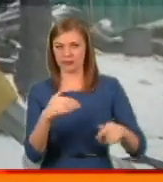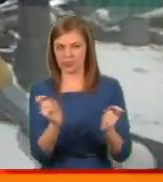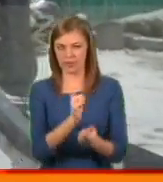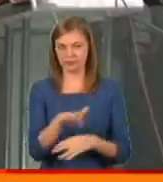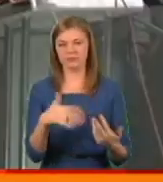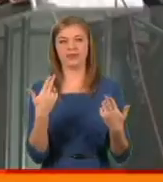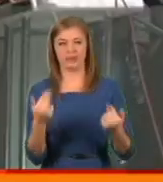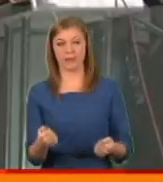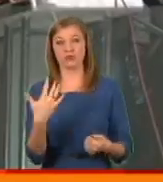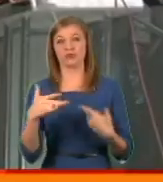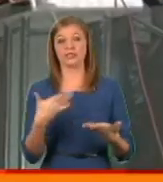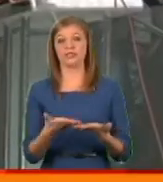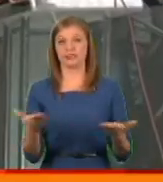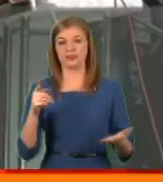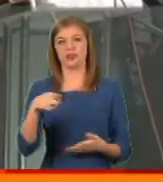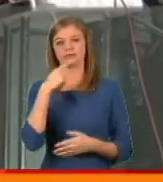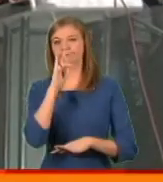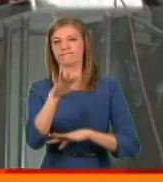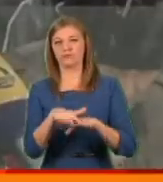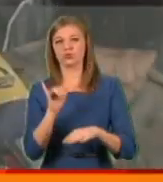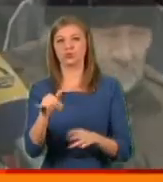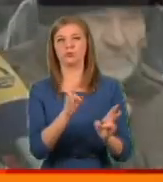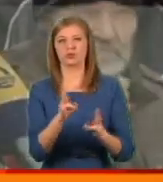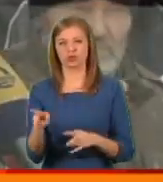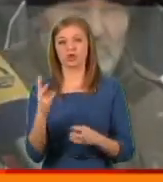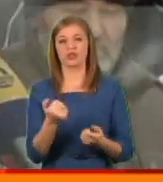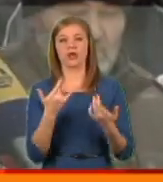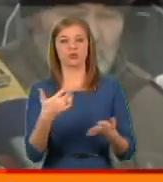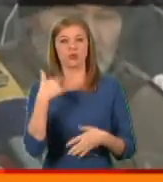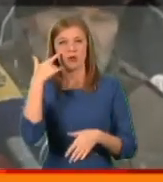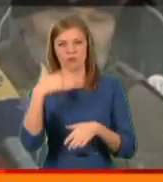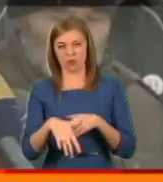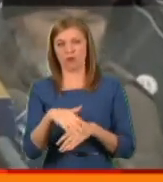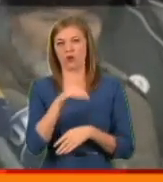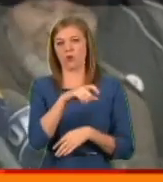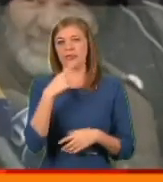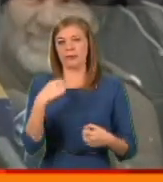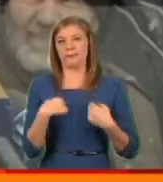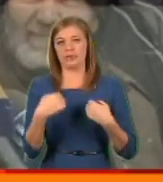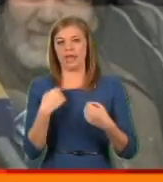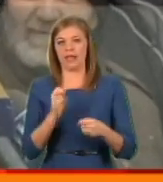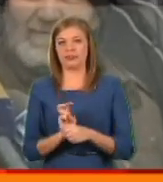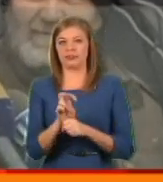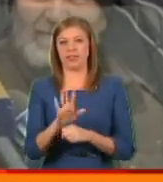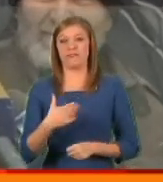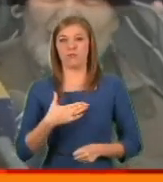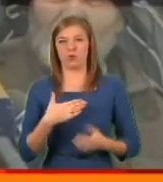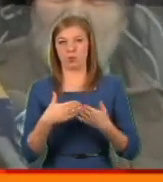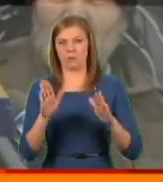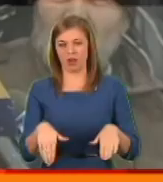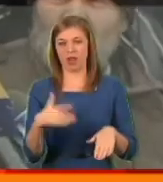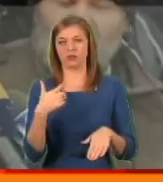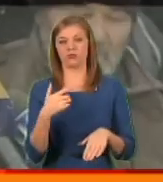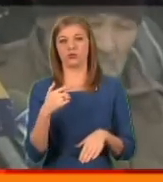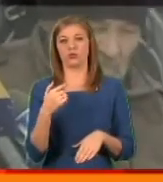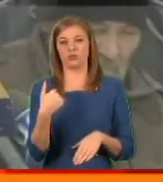Так. Вже зі сцени Саакашвілі перепрошує в постраждалих. Наскільки я розумію, вони намагались зайти в мою палатку, я ночував